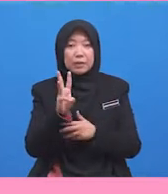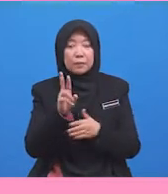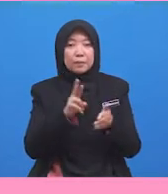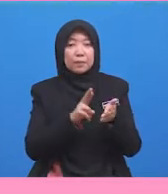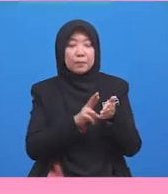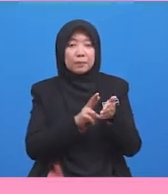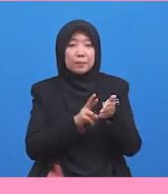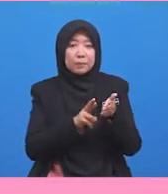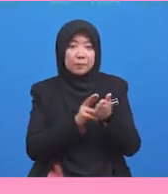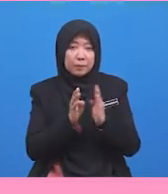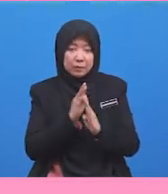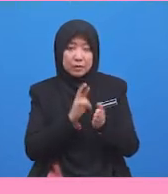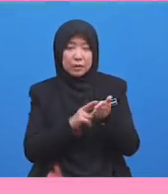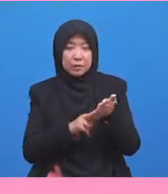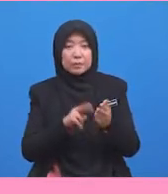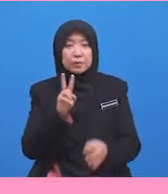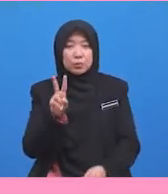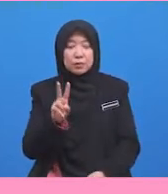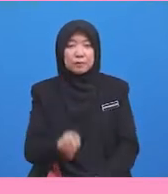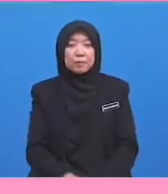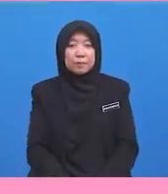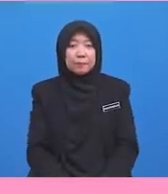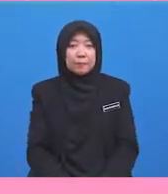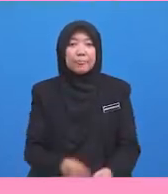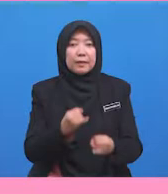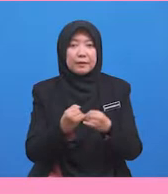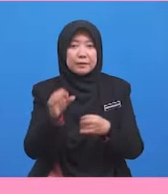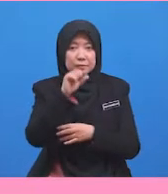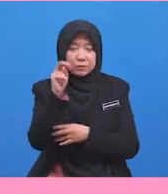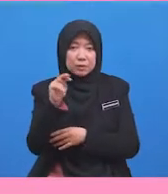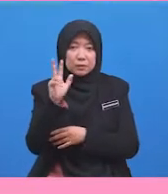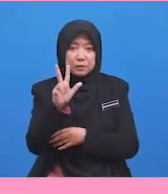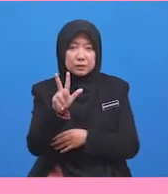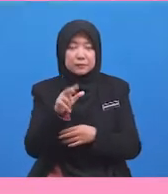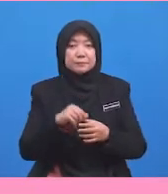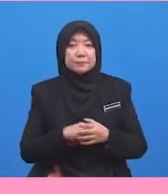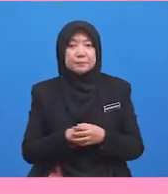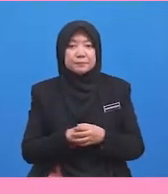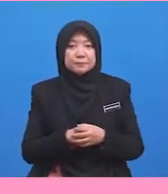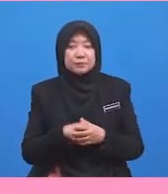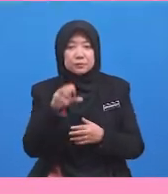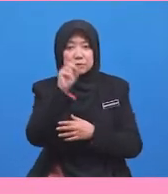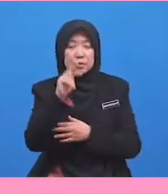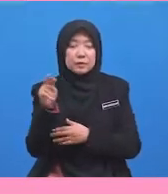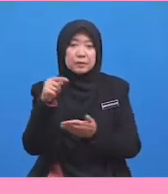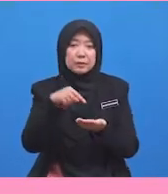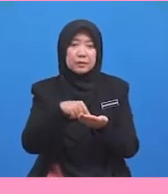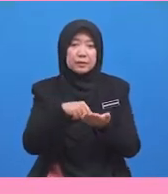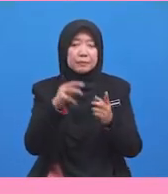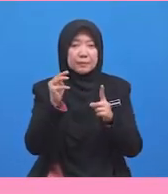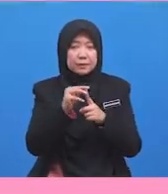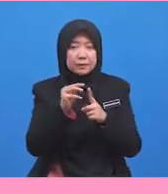Spider rangkap ke-2 akhir sekali soalan ketiga Soalnya ini menunjukkan